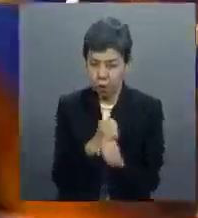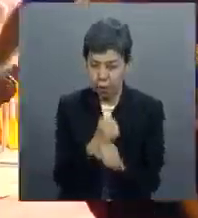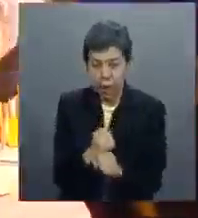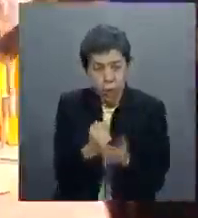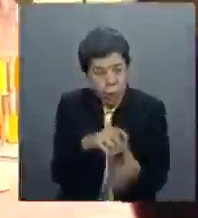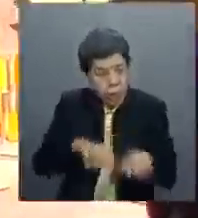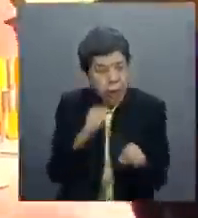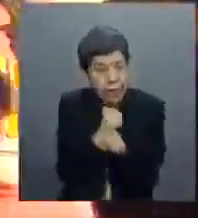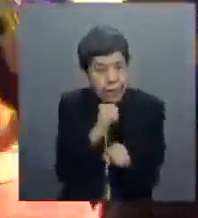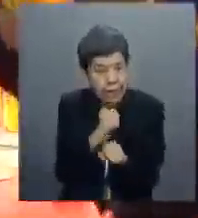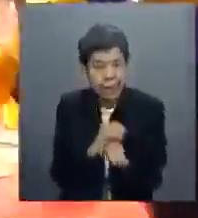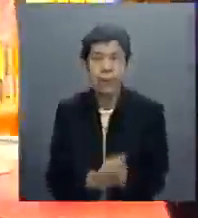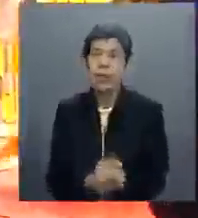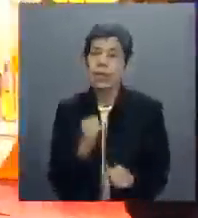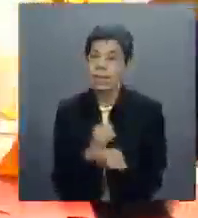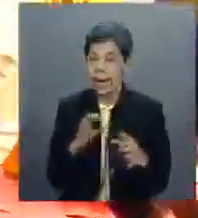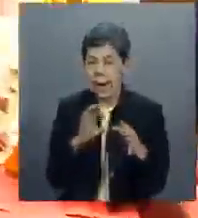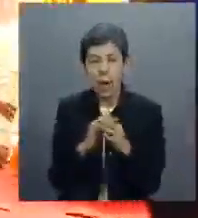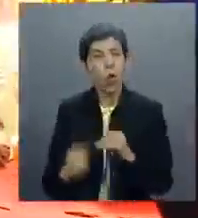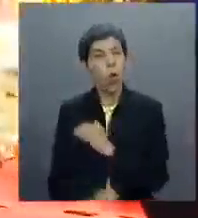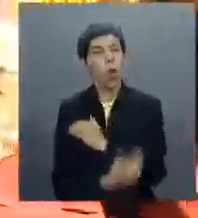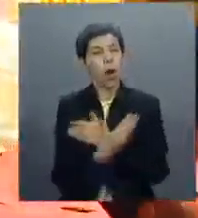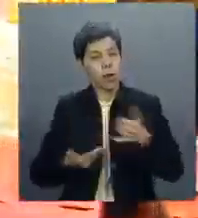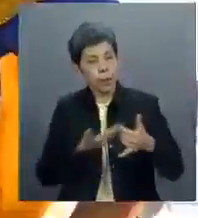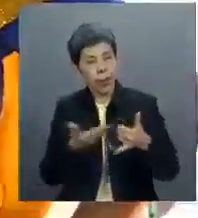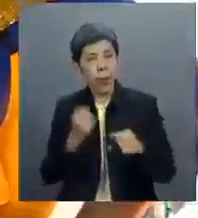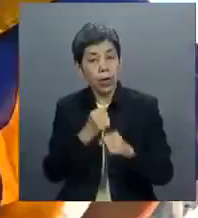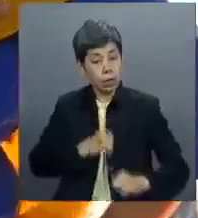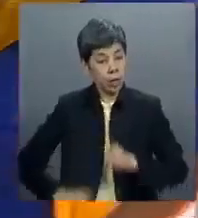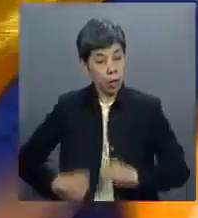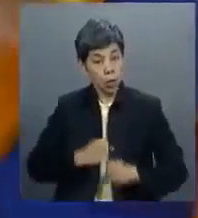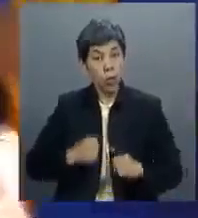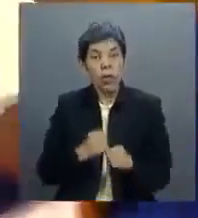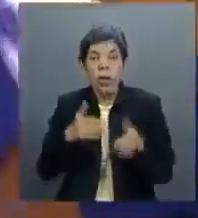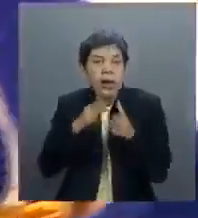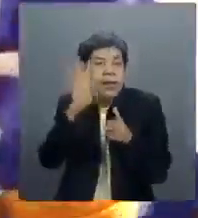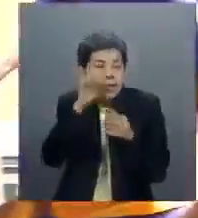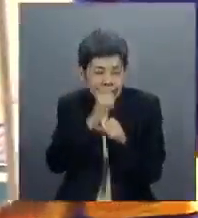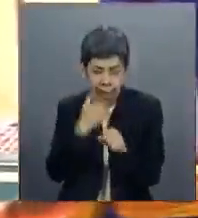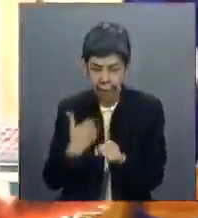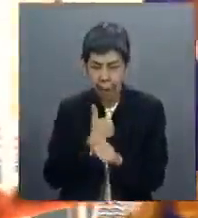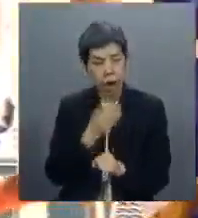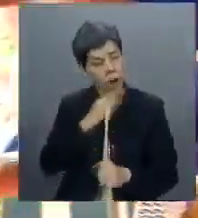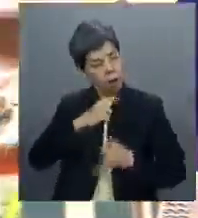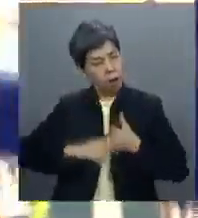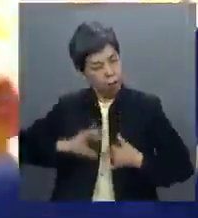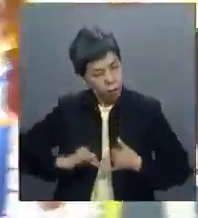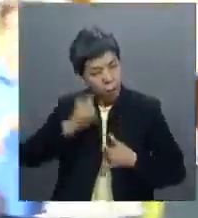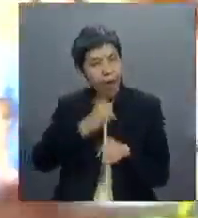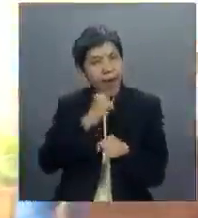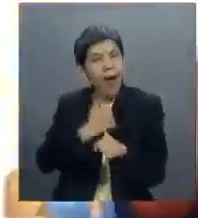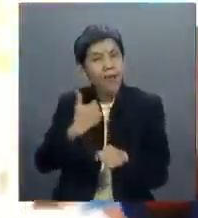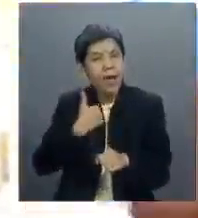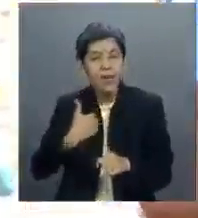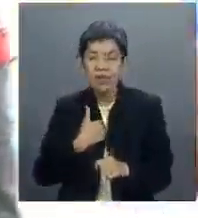ที่ดำเนินการค่ะเพื่อเข้าถึงและสร้างโอกาสให้เด็กและเยาวชนในชุมชนแออัดเขตคลองเตยได้ค้นพบศักยภาพที่มาพร้